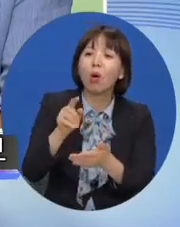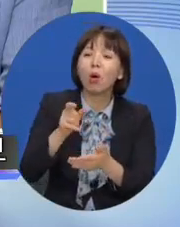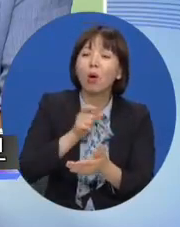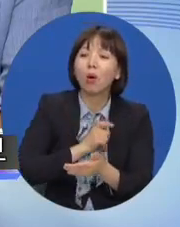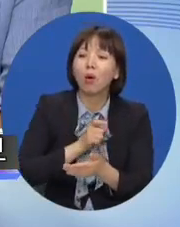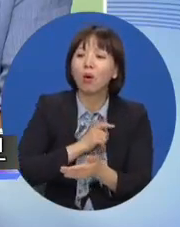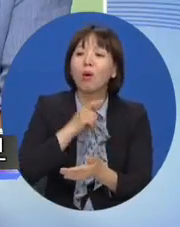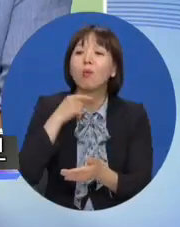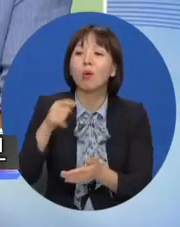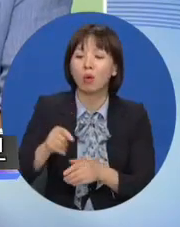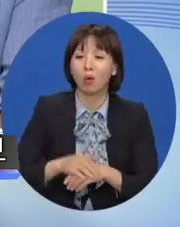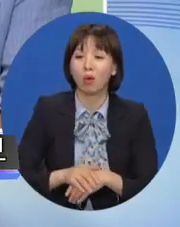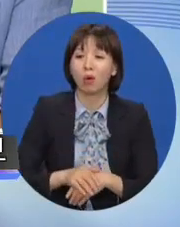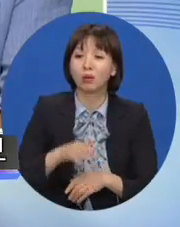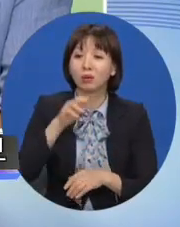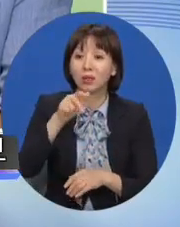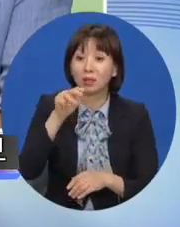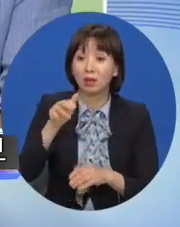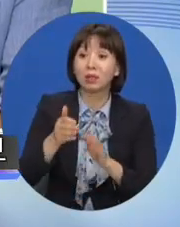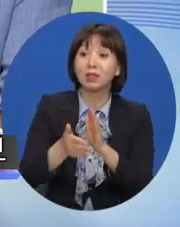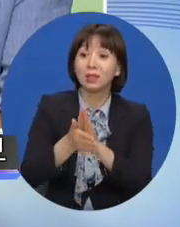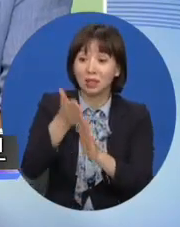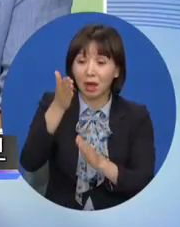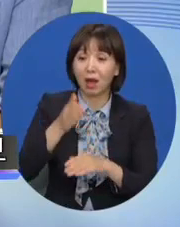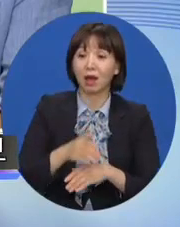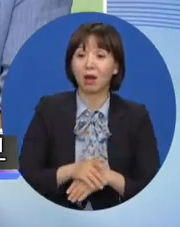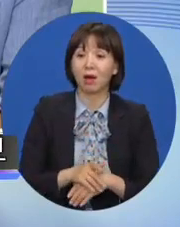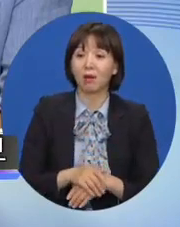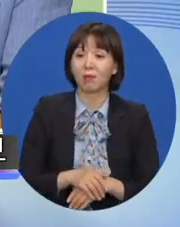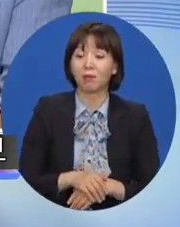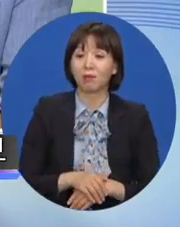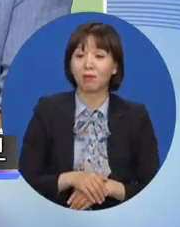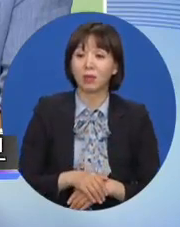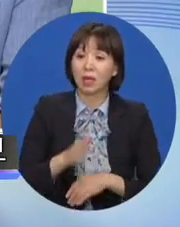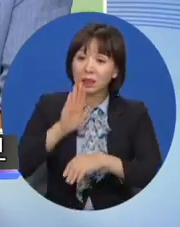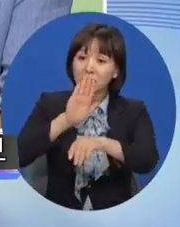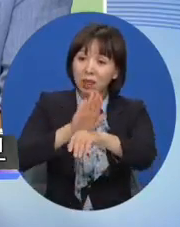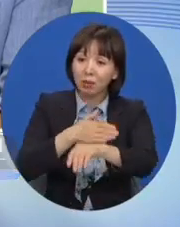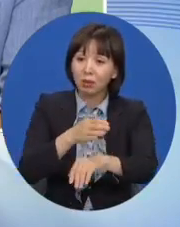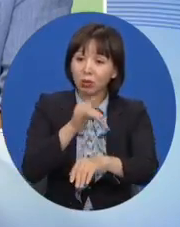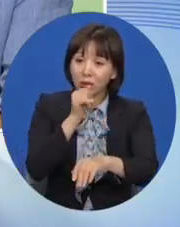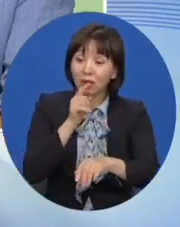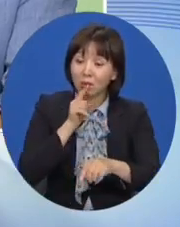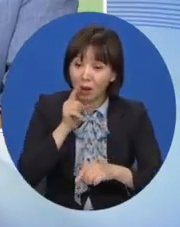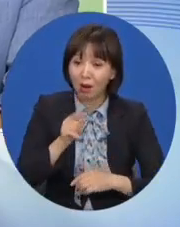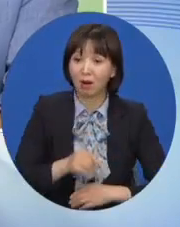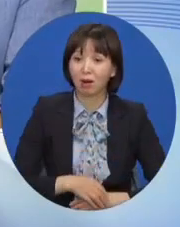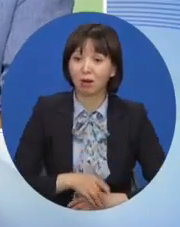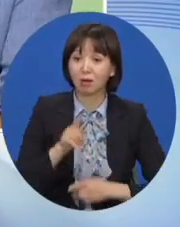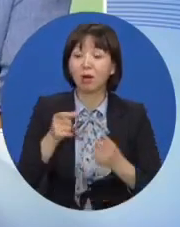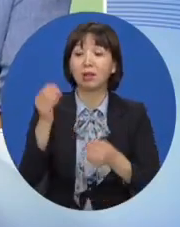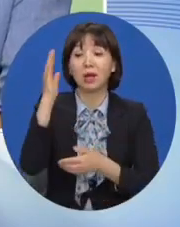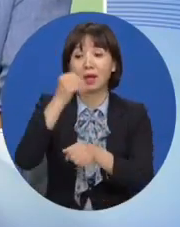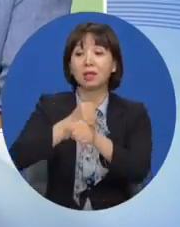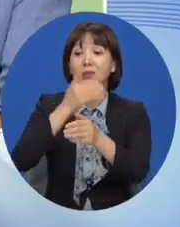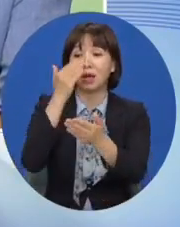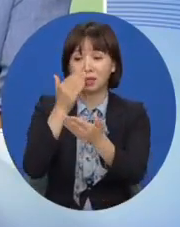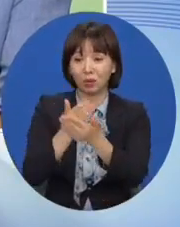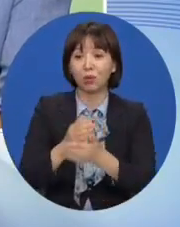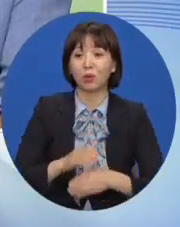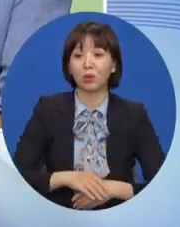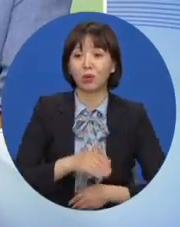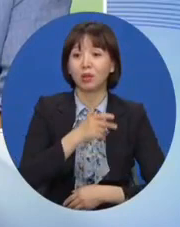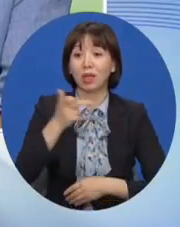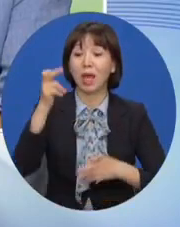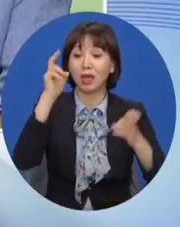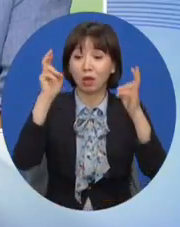얘기입니까? 그러면 제천시가 그렇게 잘못돼가고 있다는 얘기인데 그런 얘기는 하지 마시고